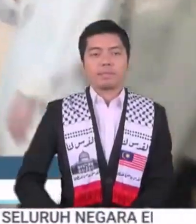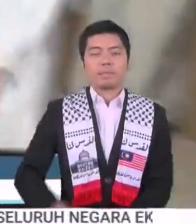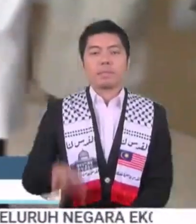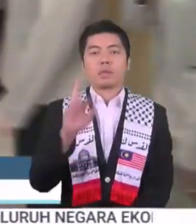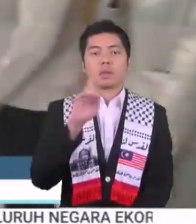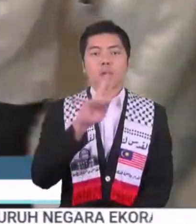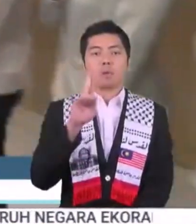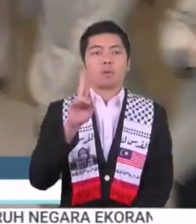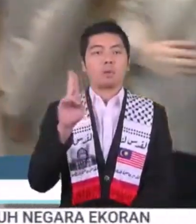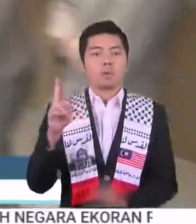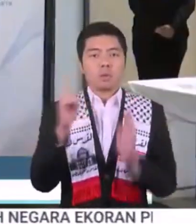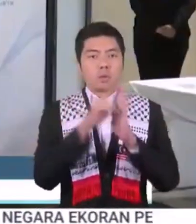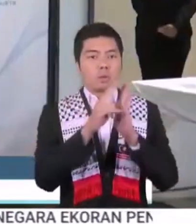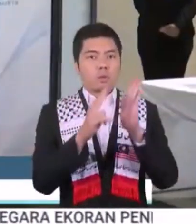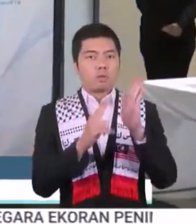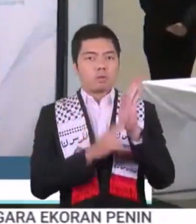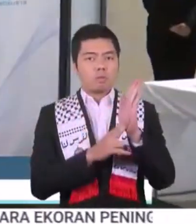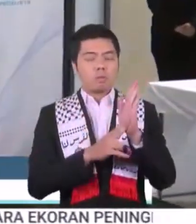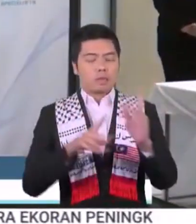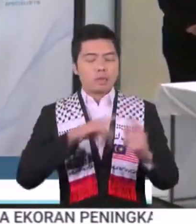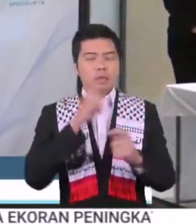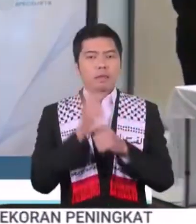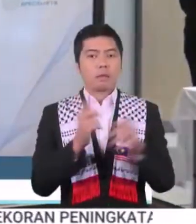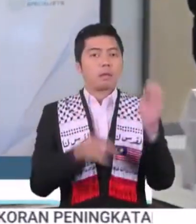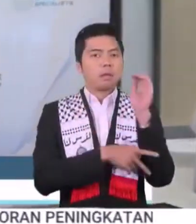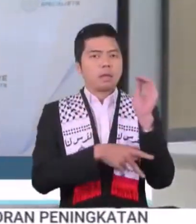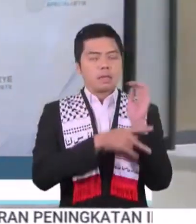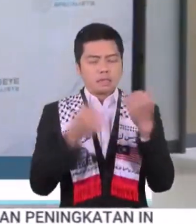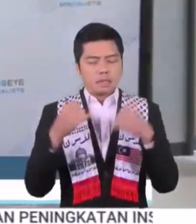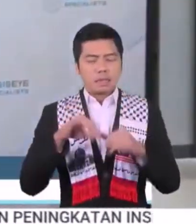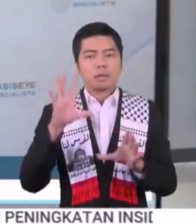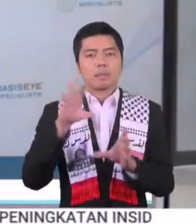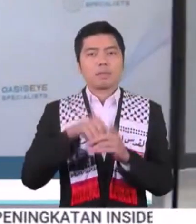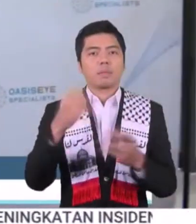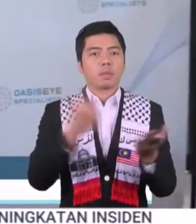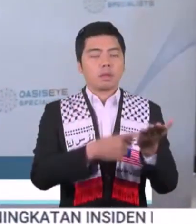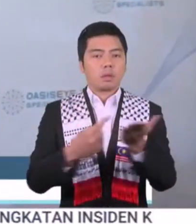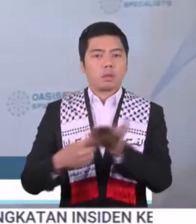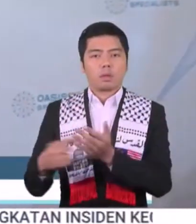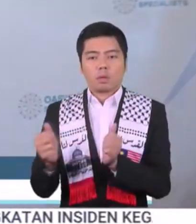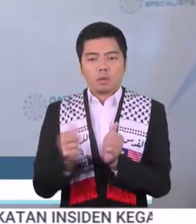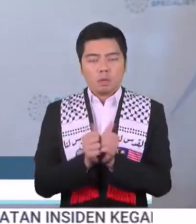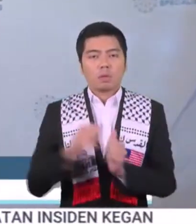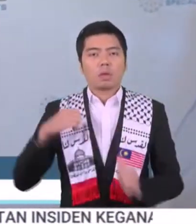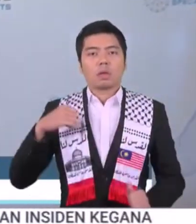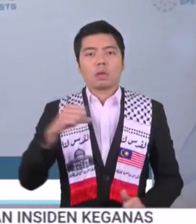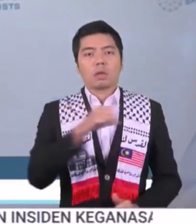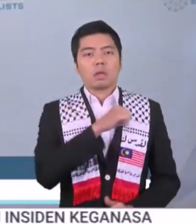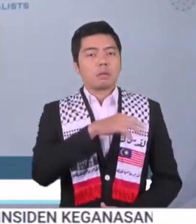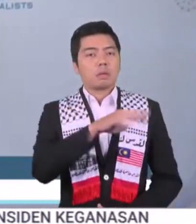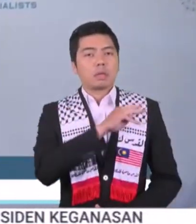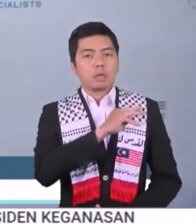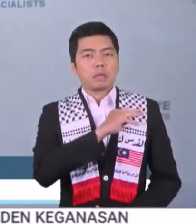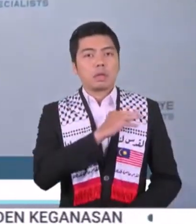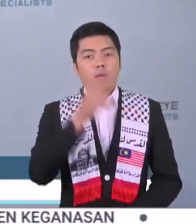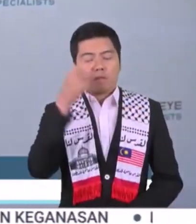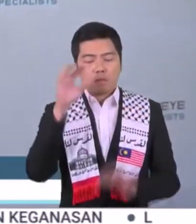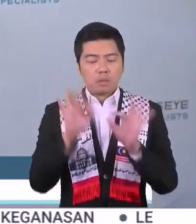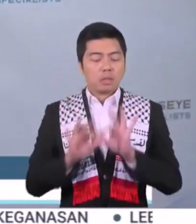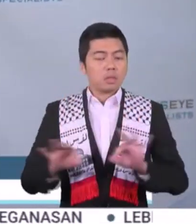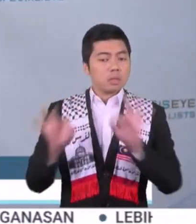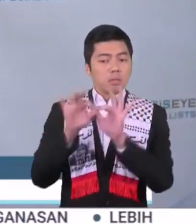Rang undang-undang RUU Penggal Tetap Parlimen masih dalam perbincangan bersama Jemaah Menteri khususnya mengenai